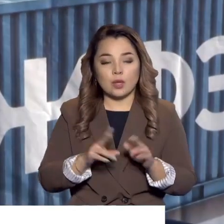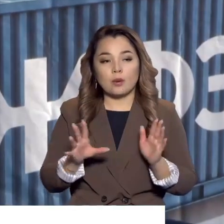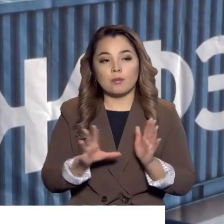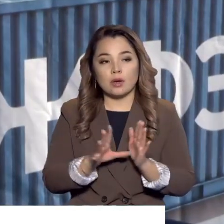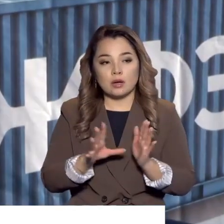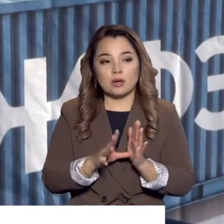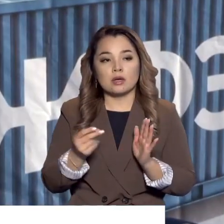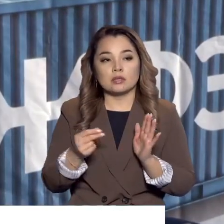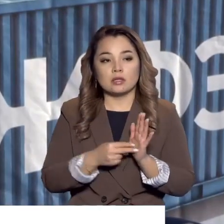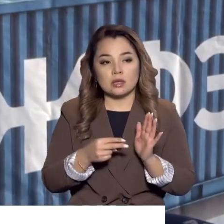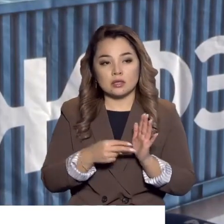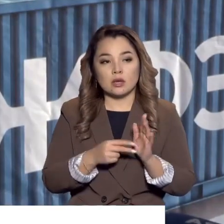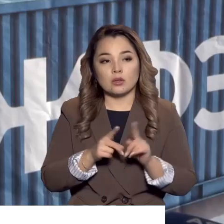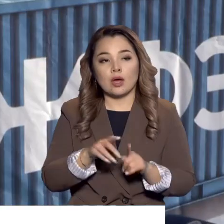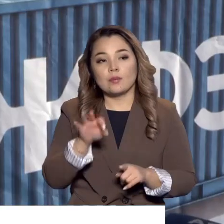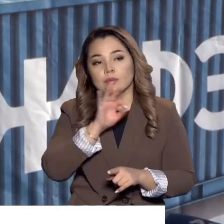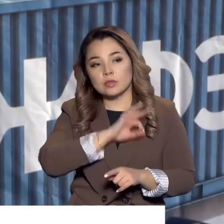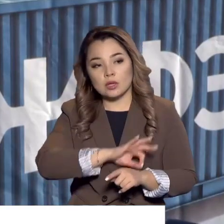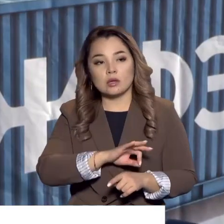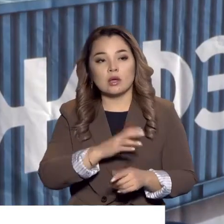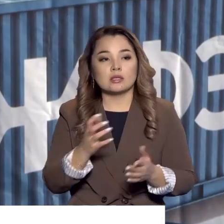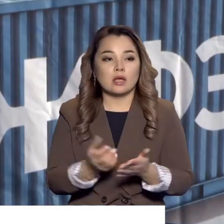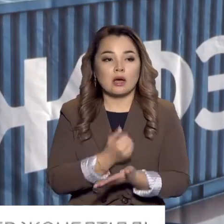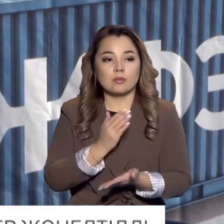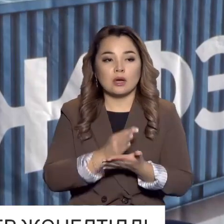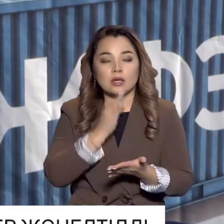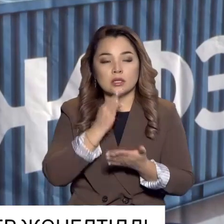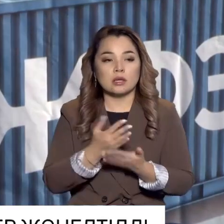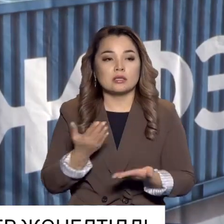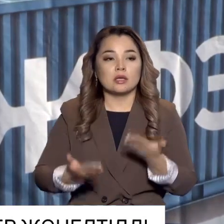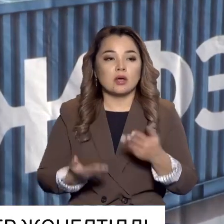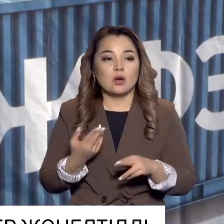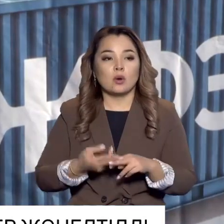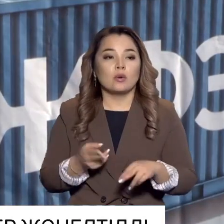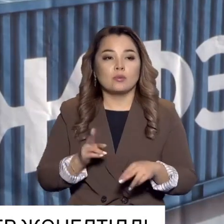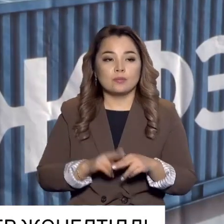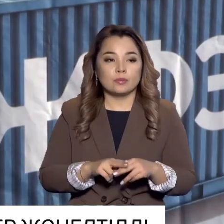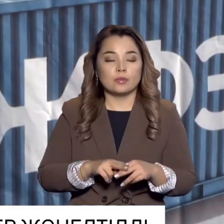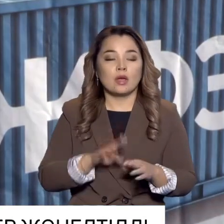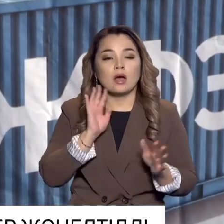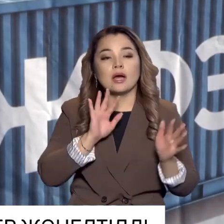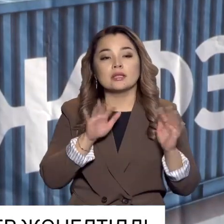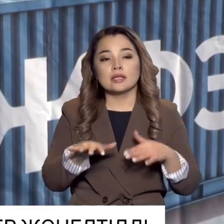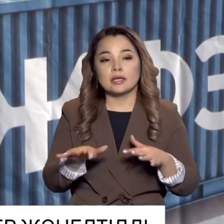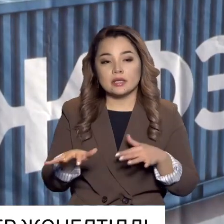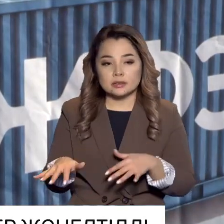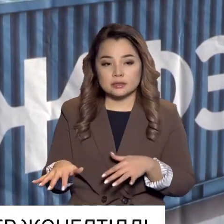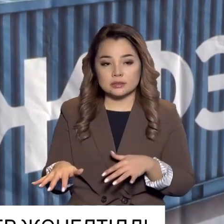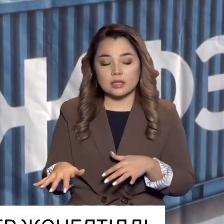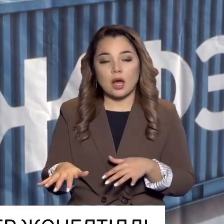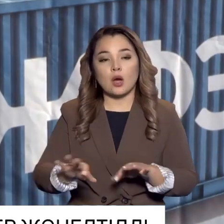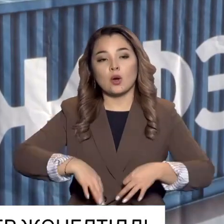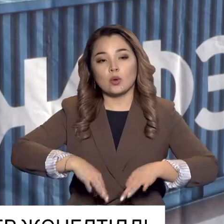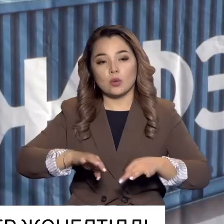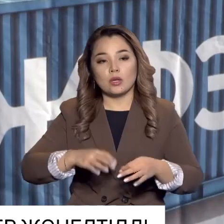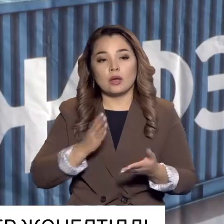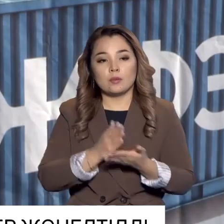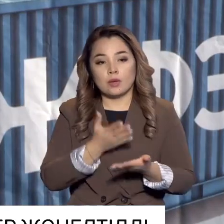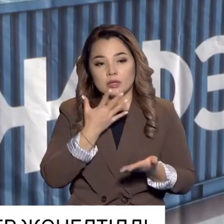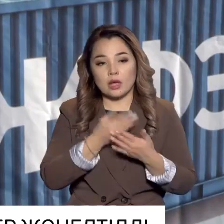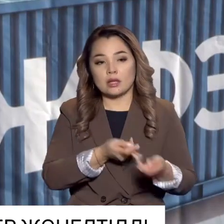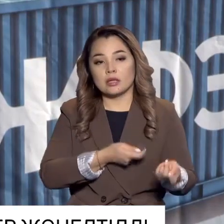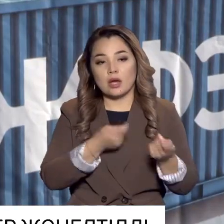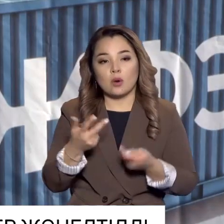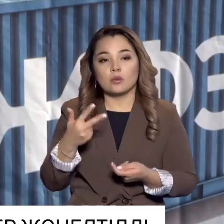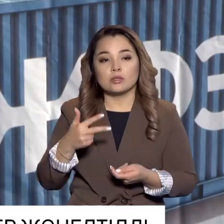бағасының тиімділігі тиімді болып табылады. Егер де оны теңіз көлігімен таситын болсақ